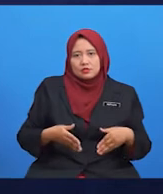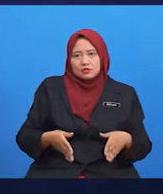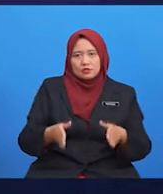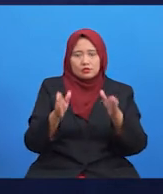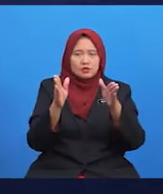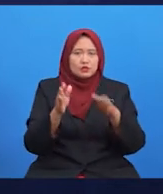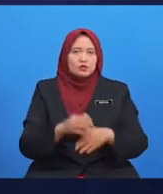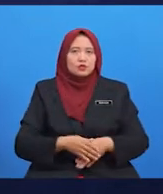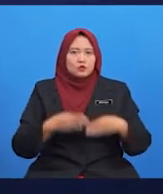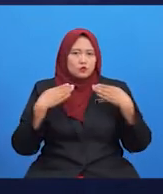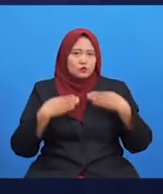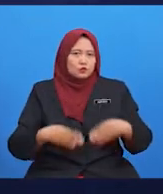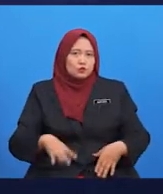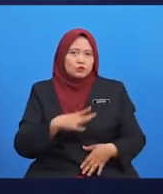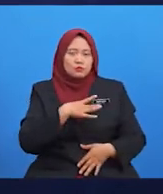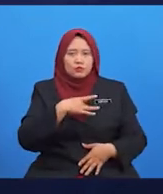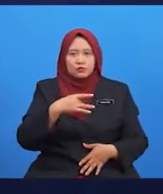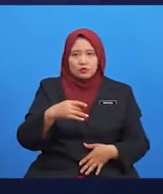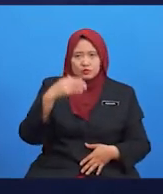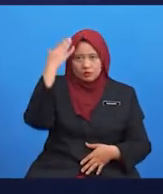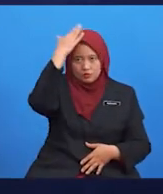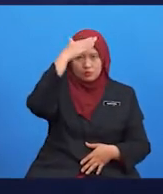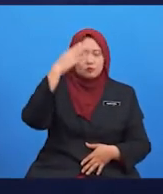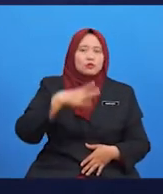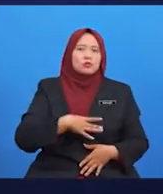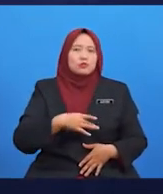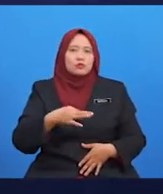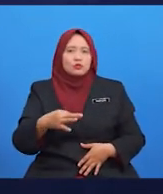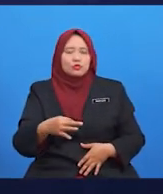putih, kasutnya putih.